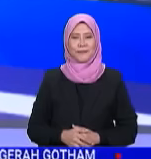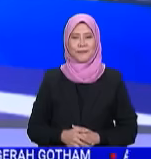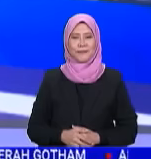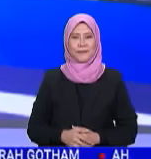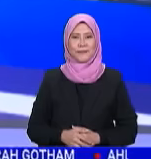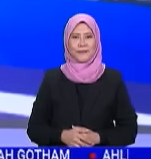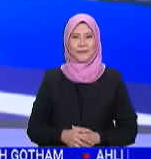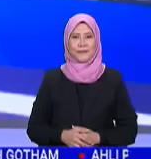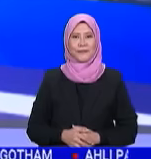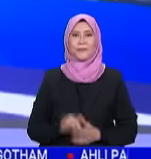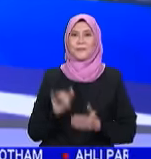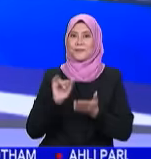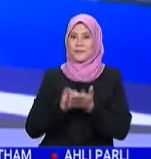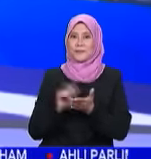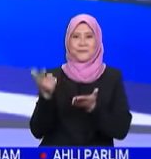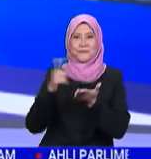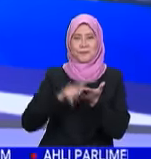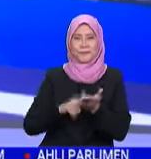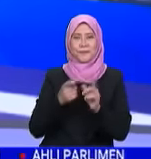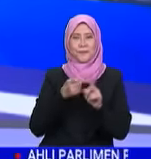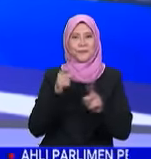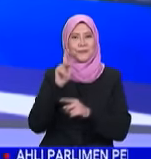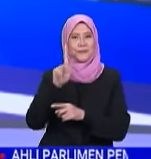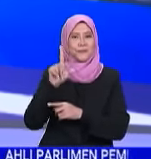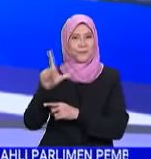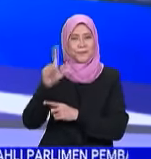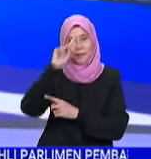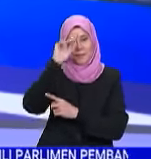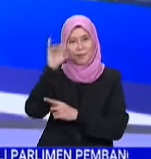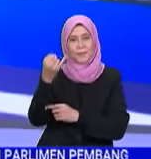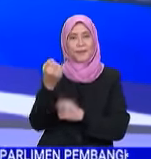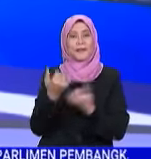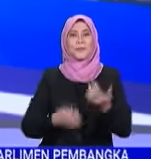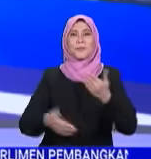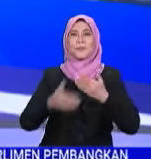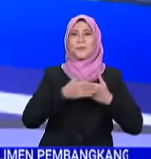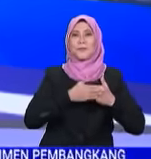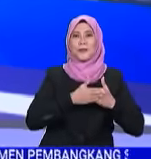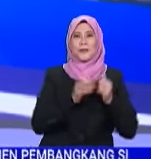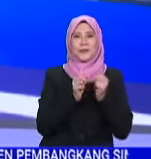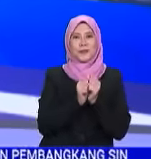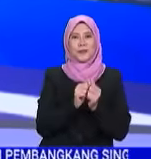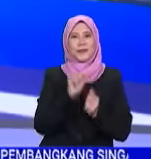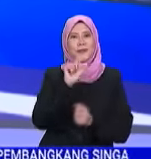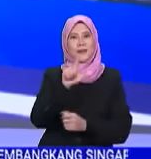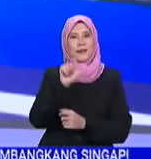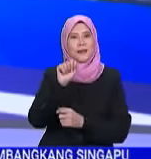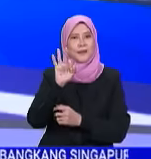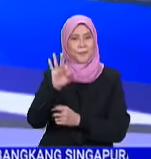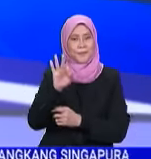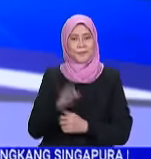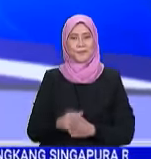RTM sekian saja berita wilayah barat Kuala Lumpur Putrajaya kita kembali semula bersamaama